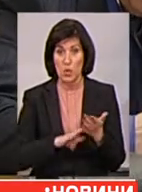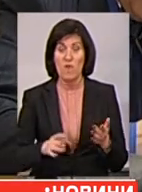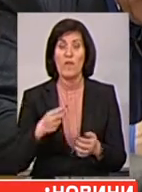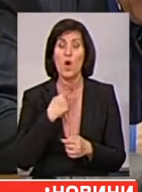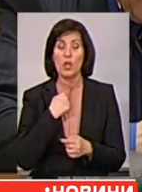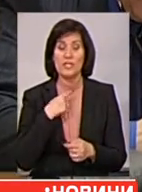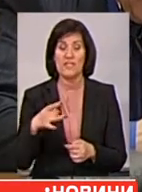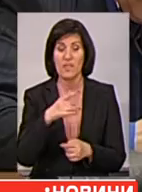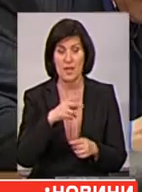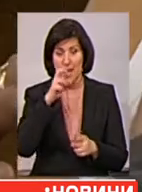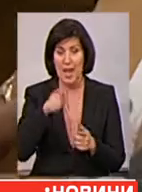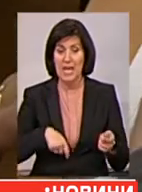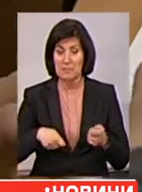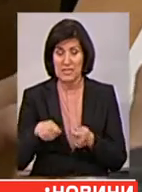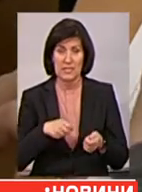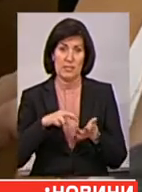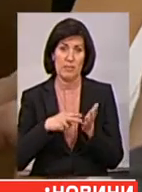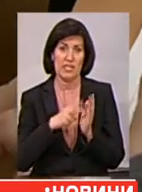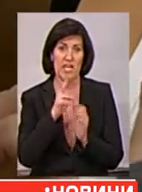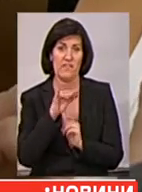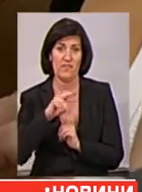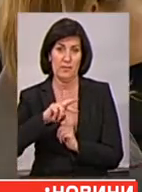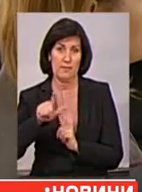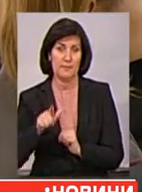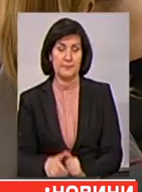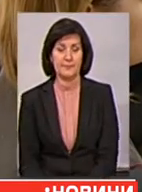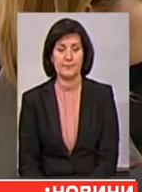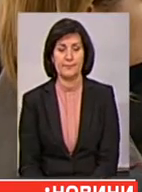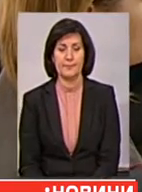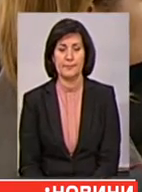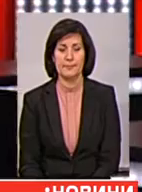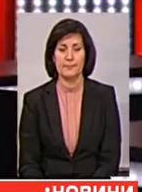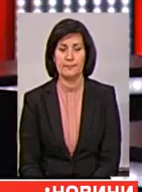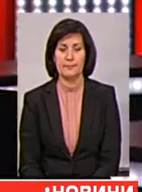райдержадміністрація запланувала на квітень. Анна Чесановська, Дмитро Шанчук, новини на Першому.